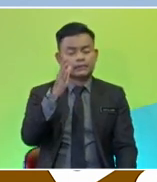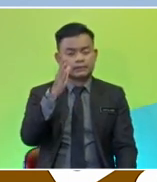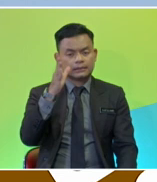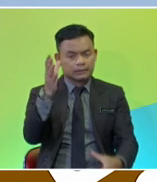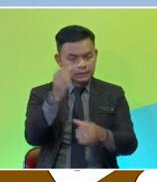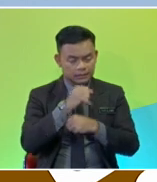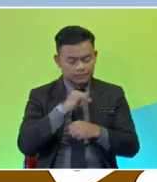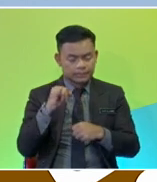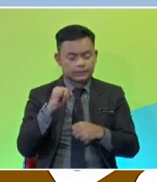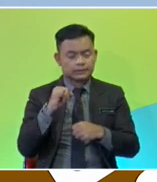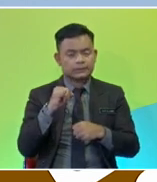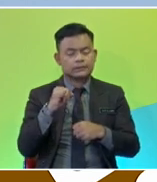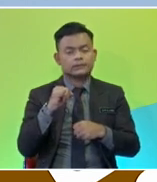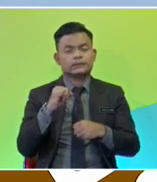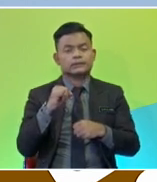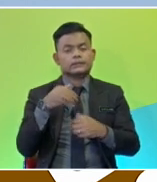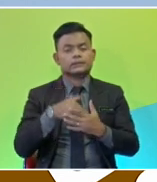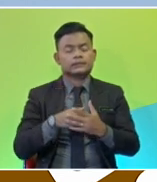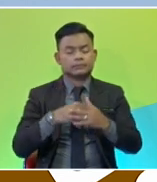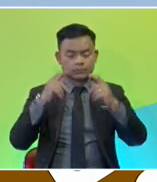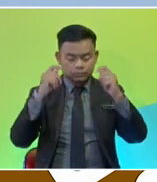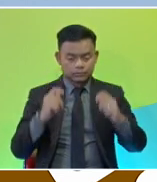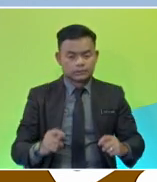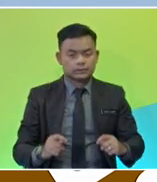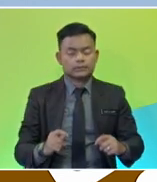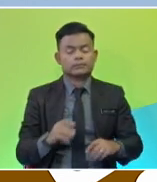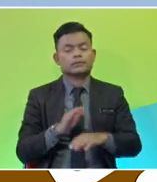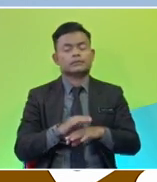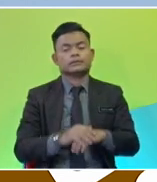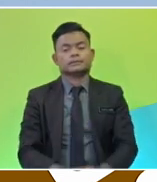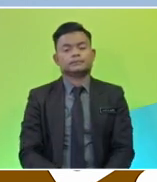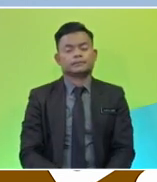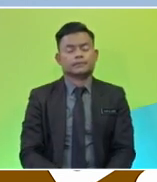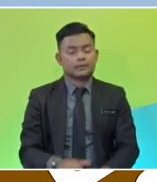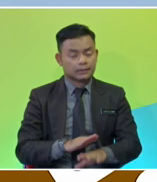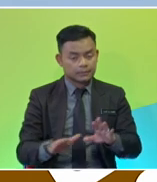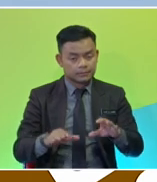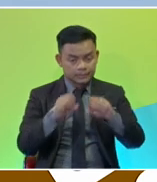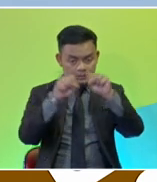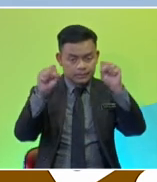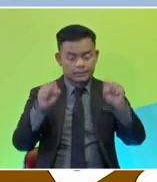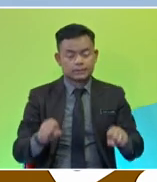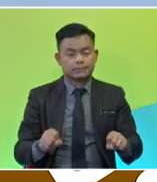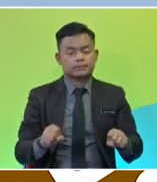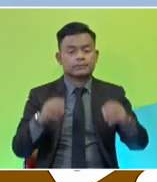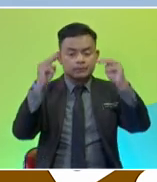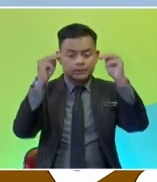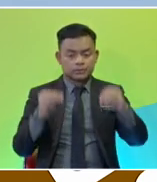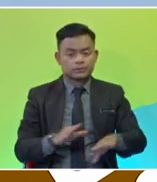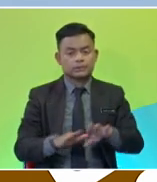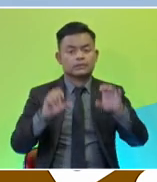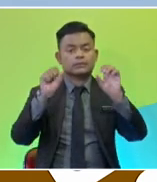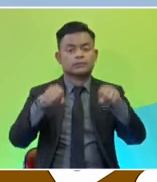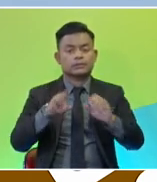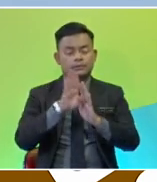membentuk sistem rangka tanpa sistem rangka seperti yang telah saya ungkapkan tadi manusia tidak dapat bergerak